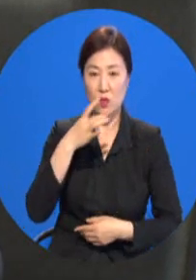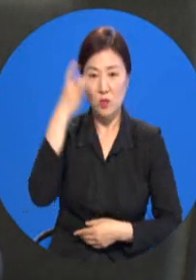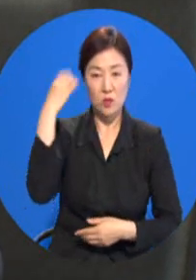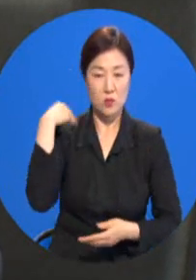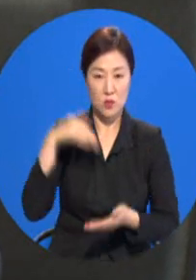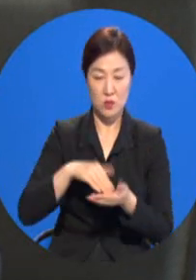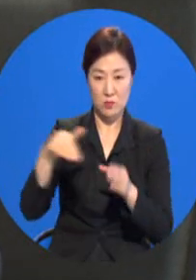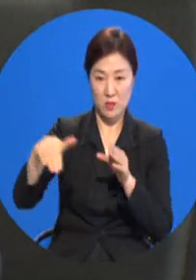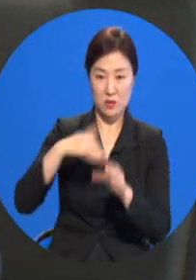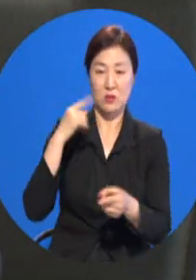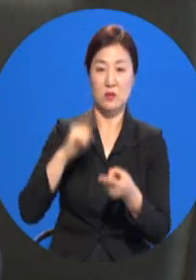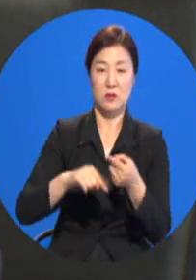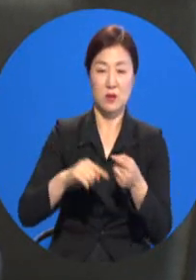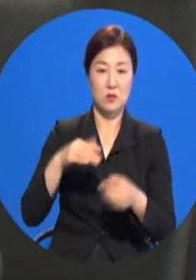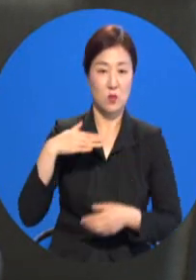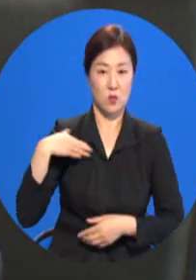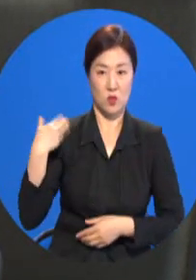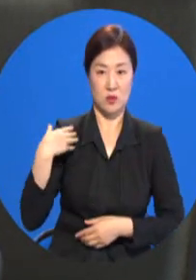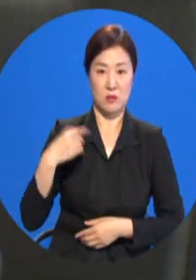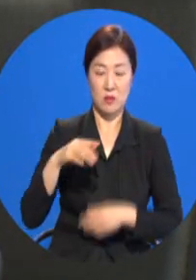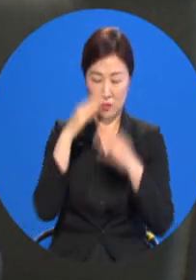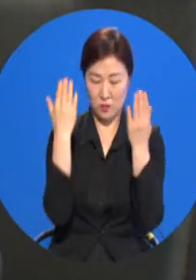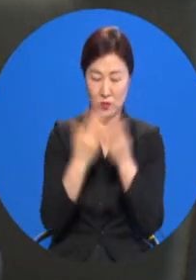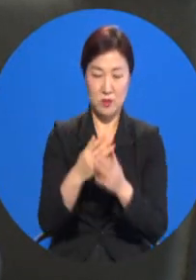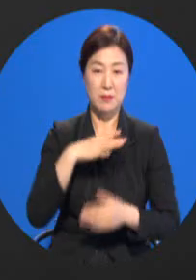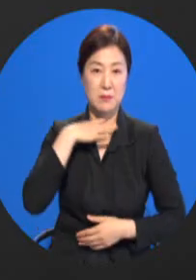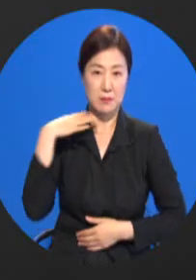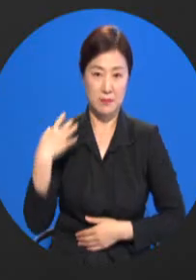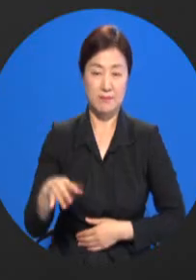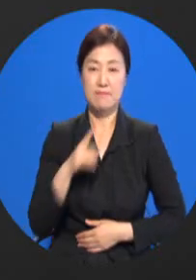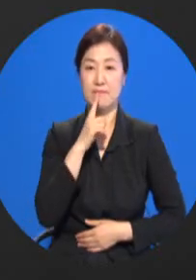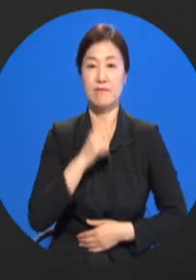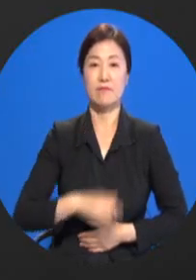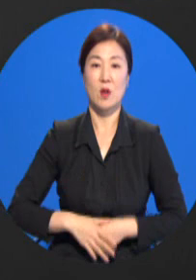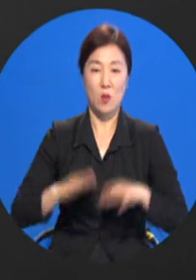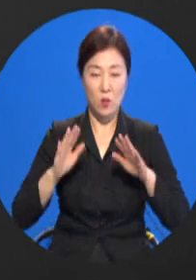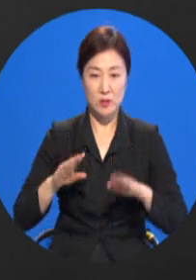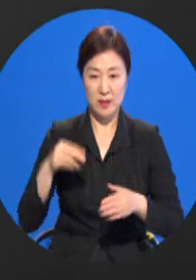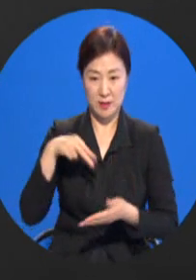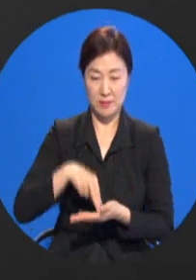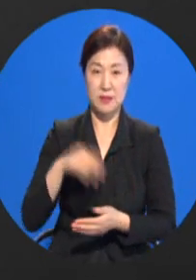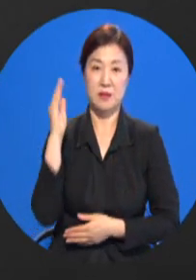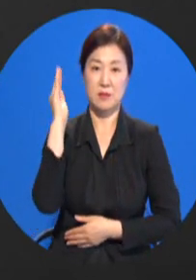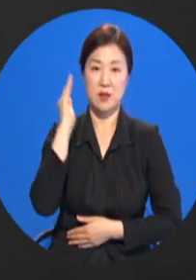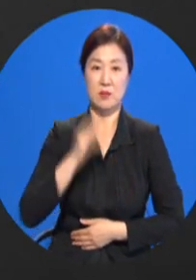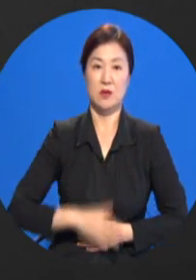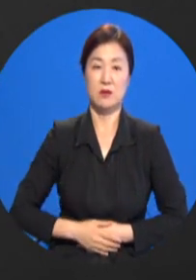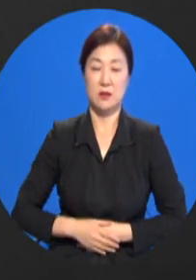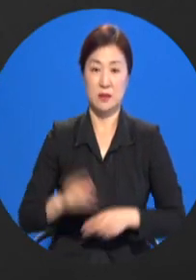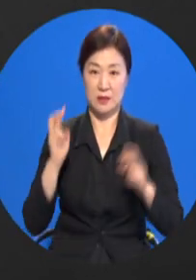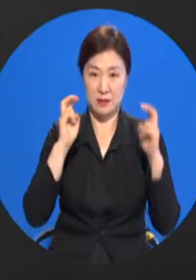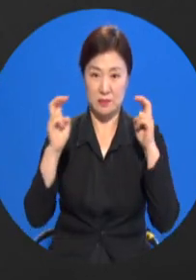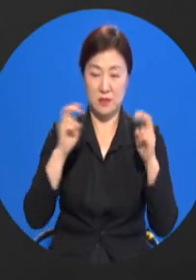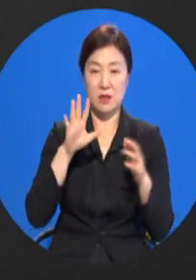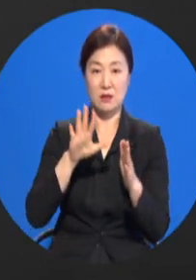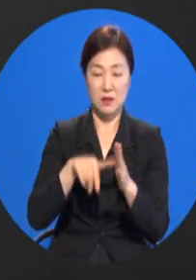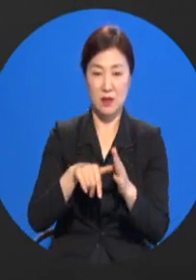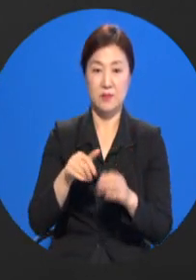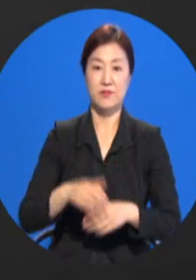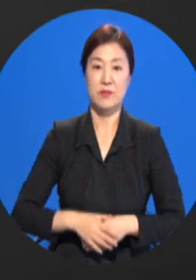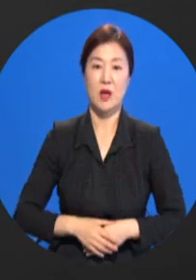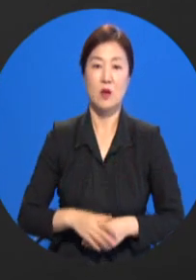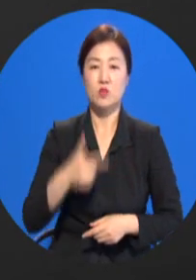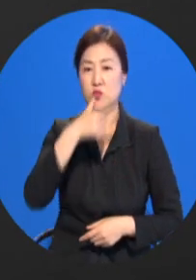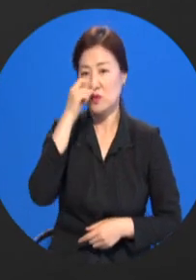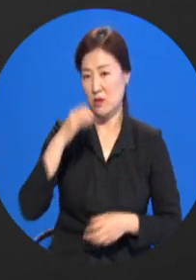못한다며 혐의를 전면 부인한 것으로 알려졌습니다. 또 오늘 입장문을 통해 당시 신문사의 부족한 재정을